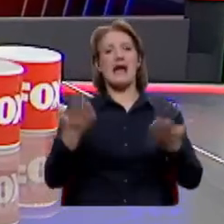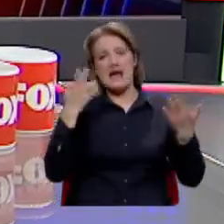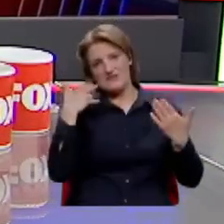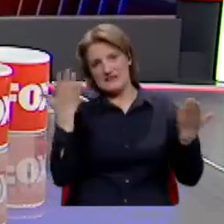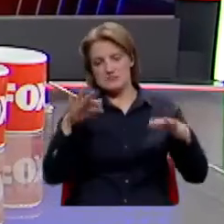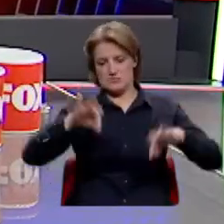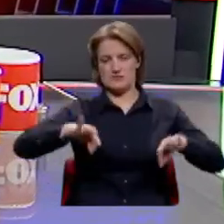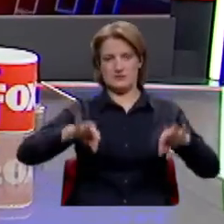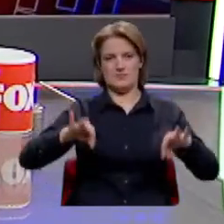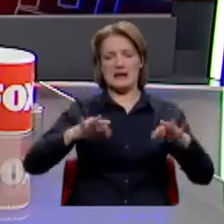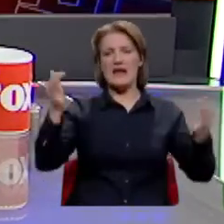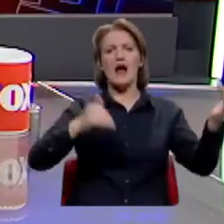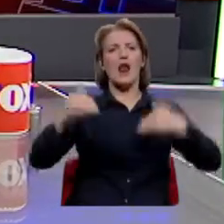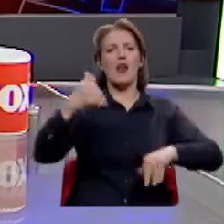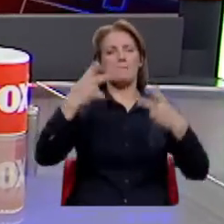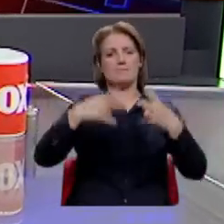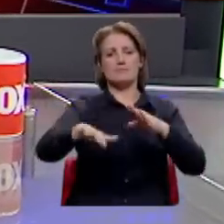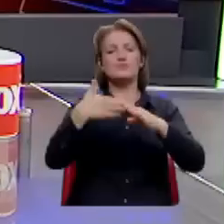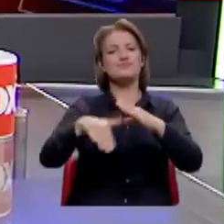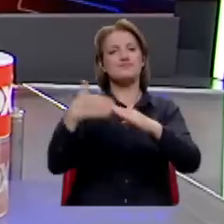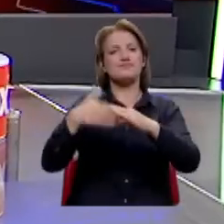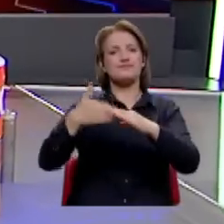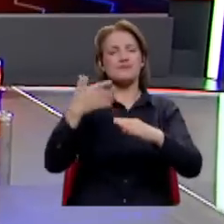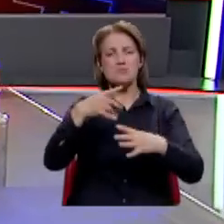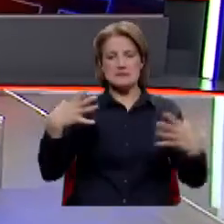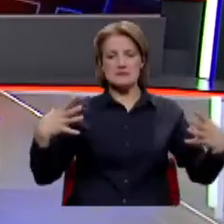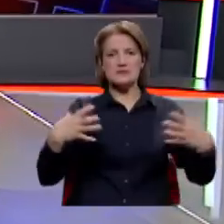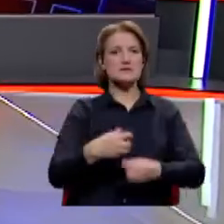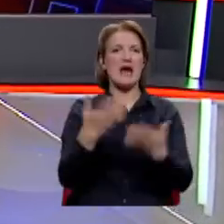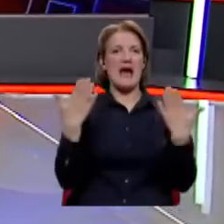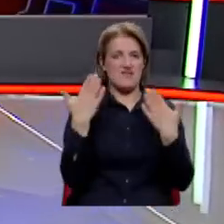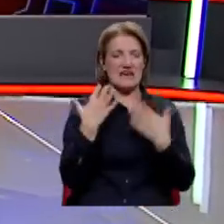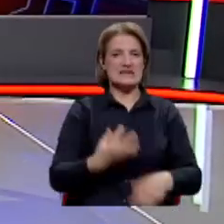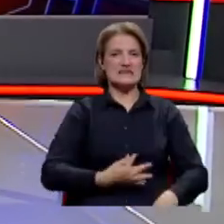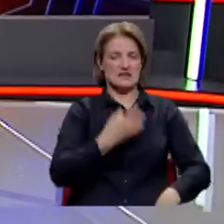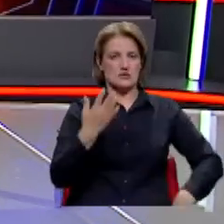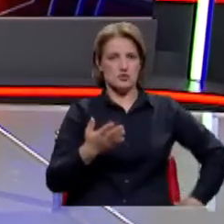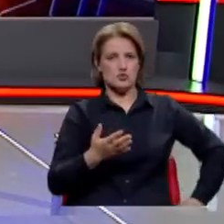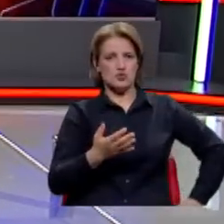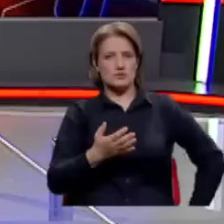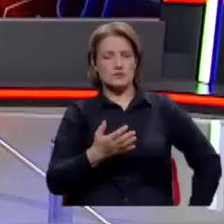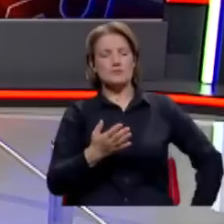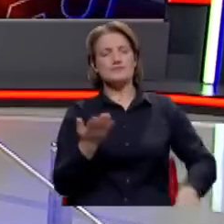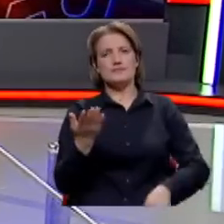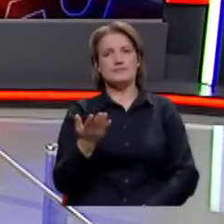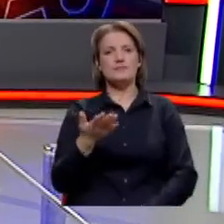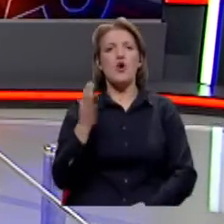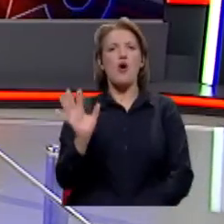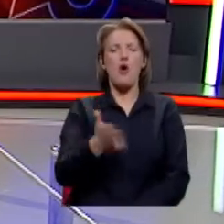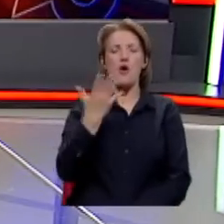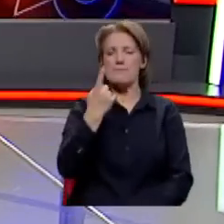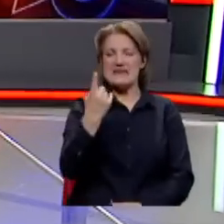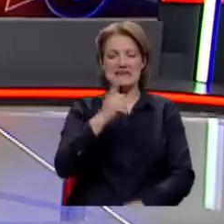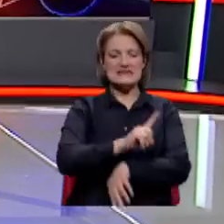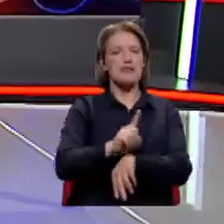Efendim şimdi tabii gelen mesajlarda da bütün bu gerilimli havayı seziyoruz. Yani öyle bir